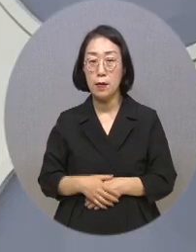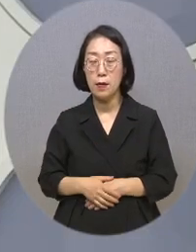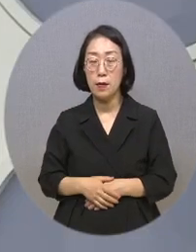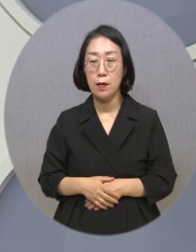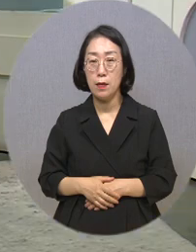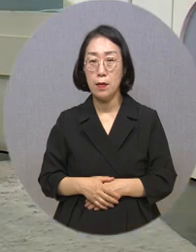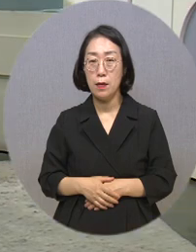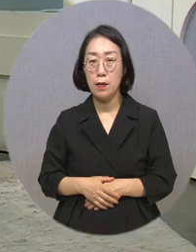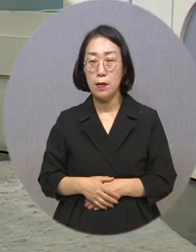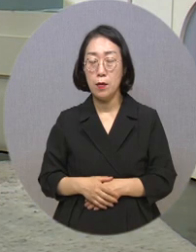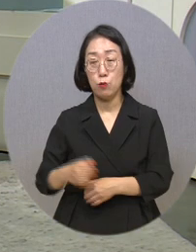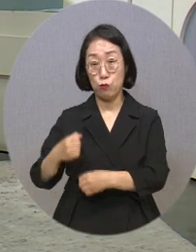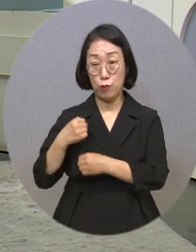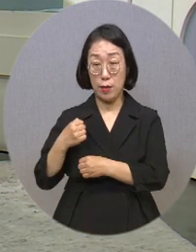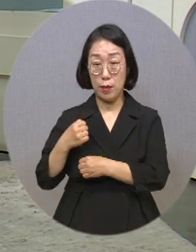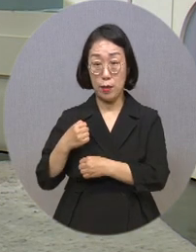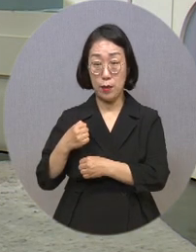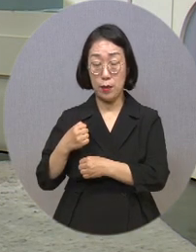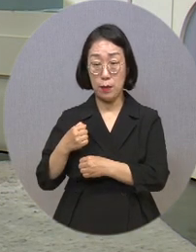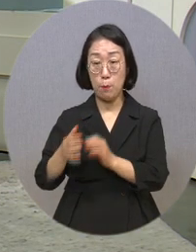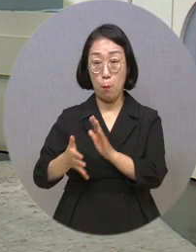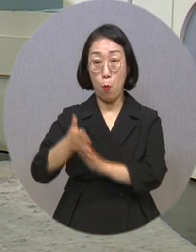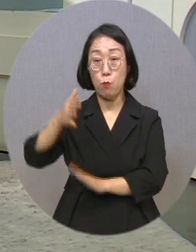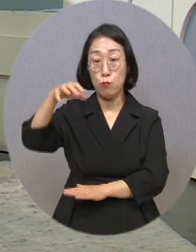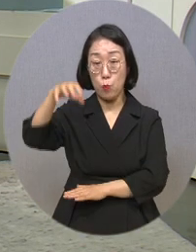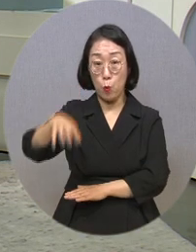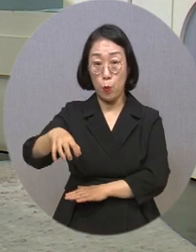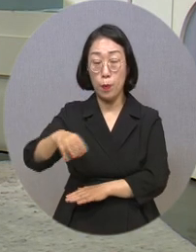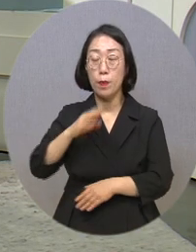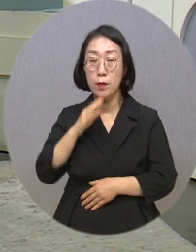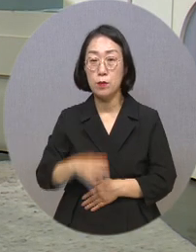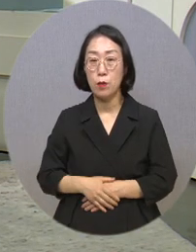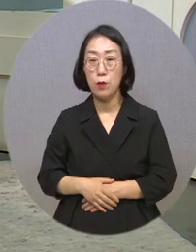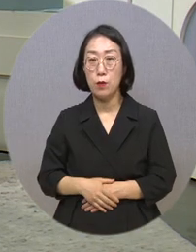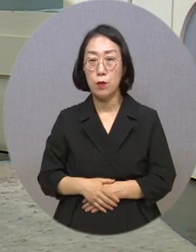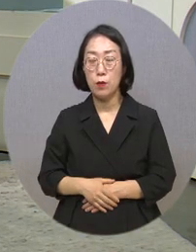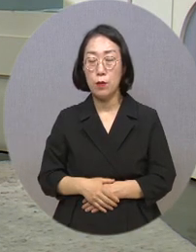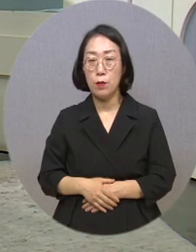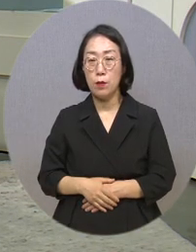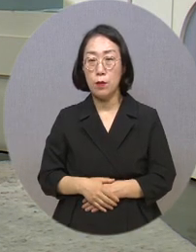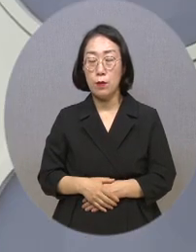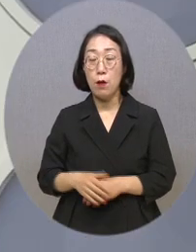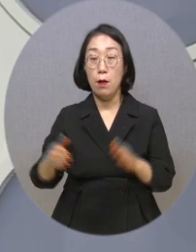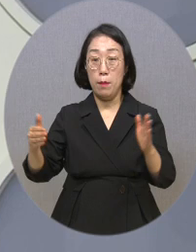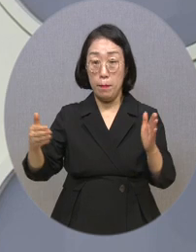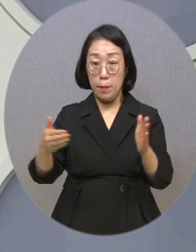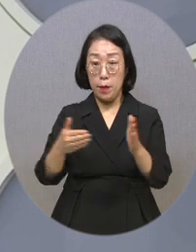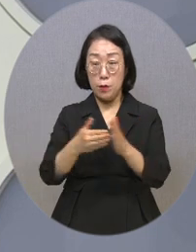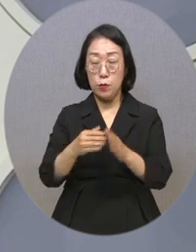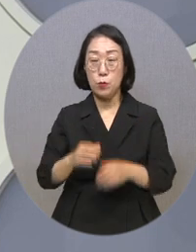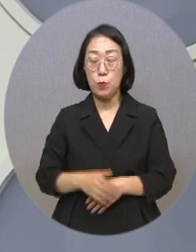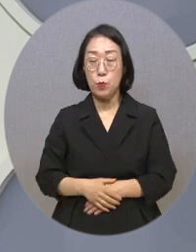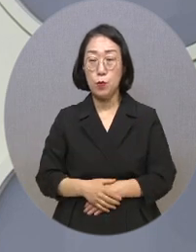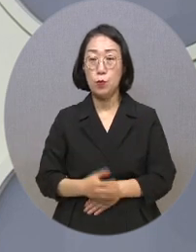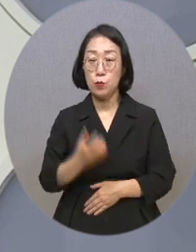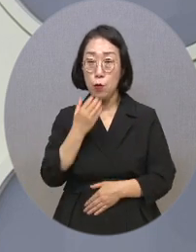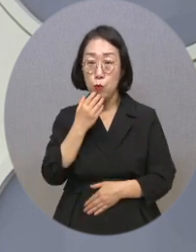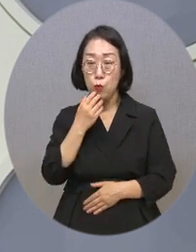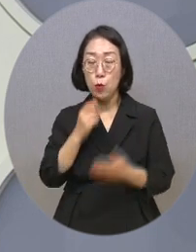공군본부에서 3년을 했었는데요. 그 당시엔 대방동에 있었습니다. 그래서 그거를 마치고 그